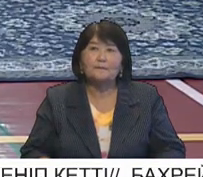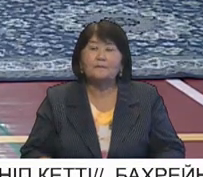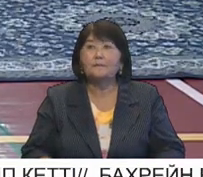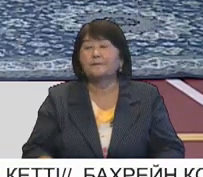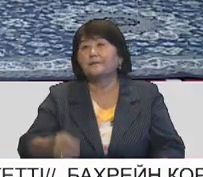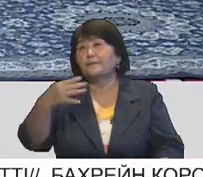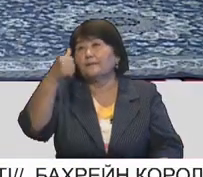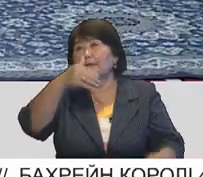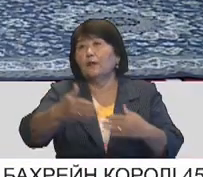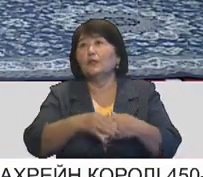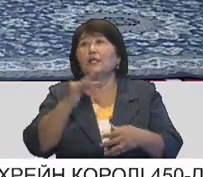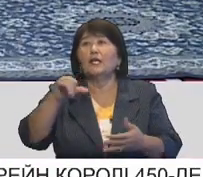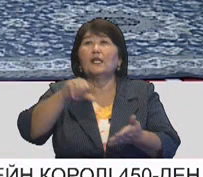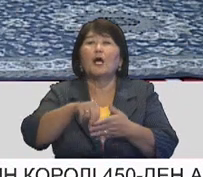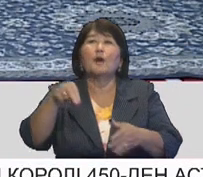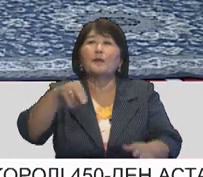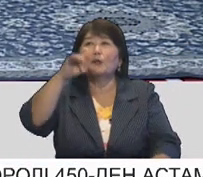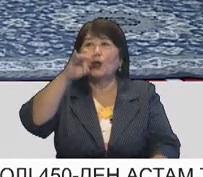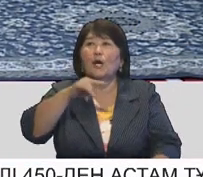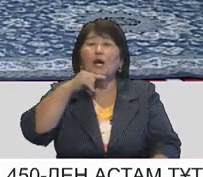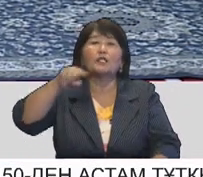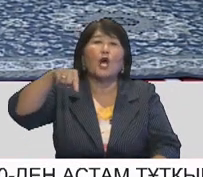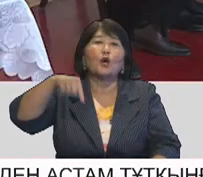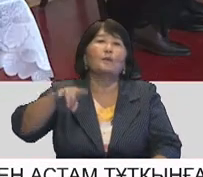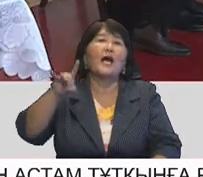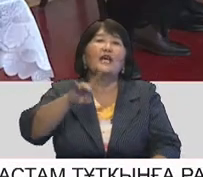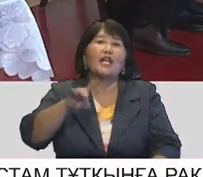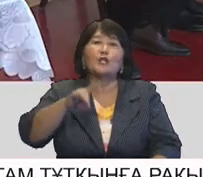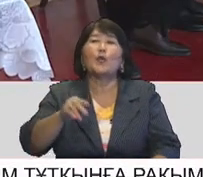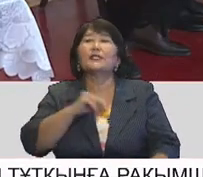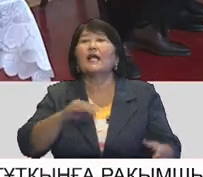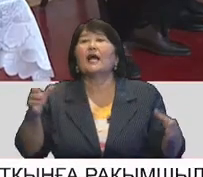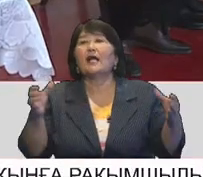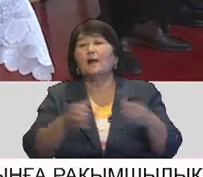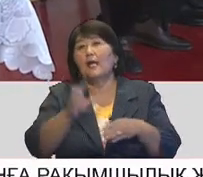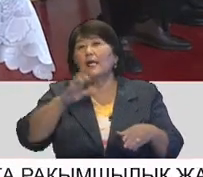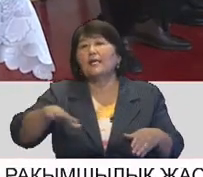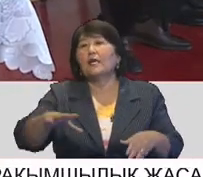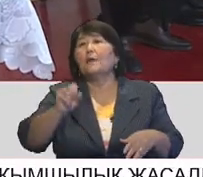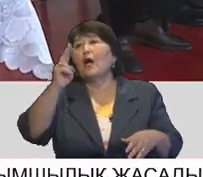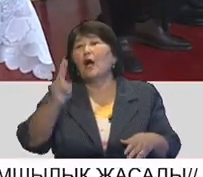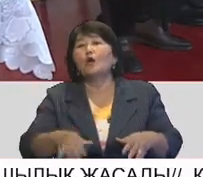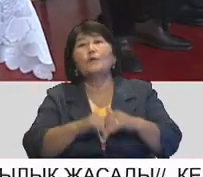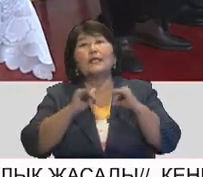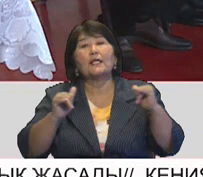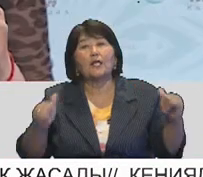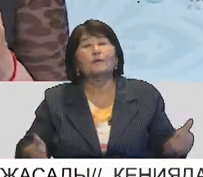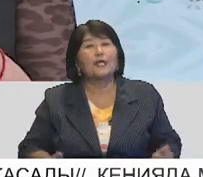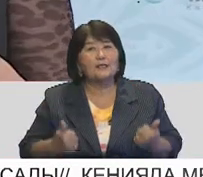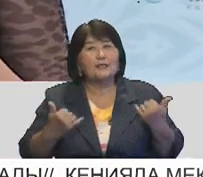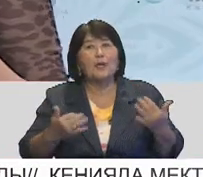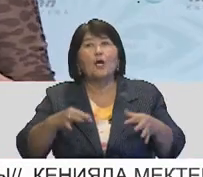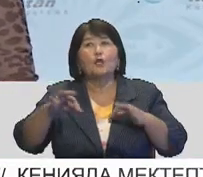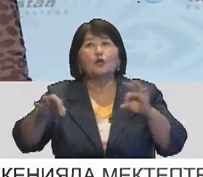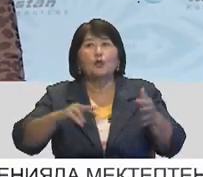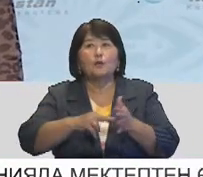40 жылға жуық тарихы бар Петроқазақстан Құмкөл Ресурсис компаниясы еліміздің әлеуметтік дамуына серпін беретін